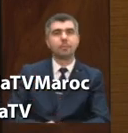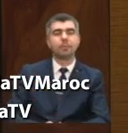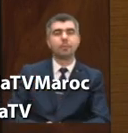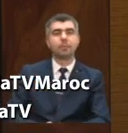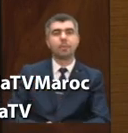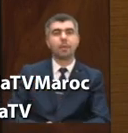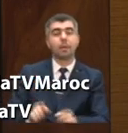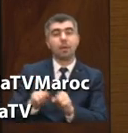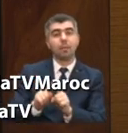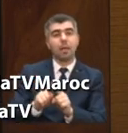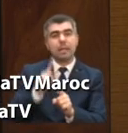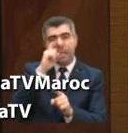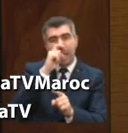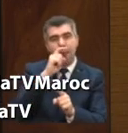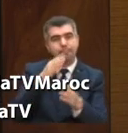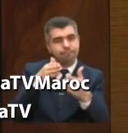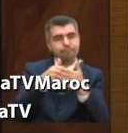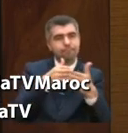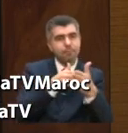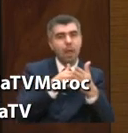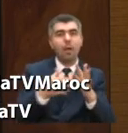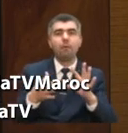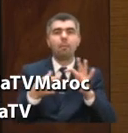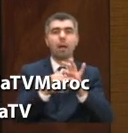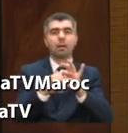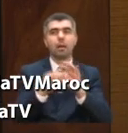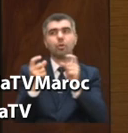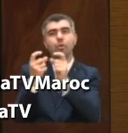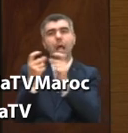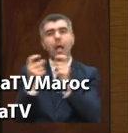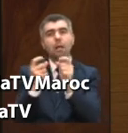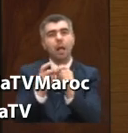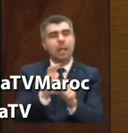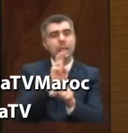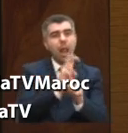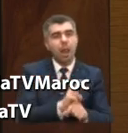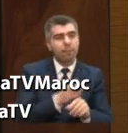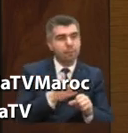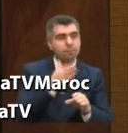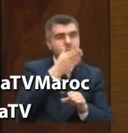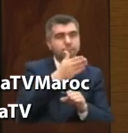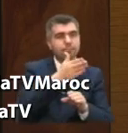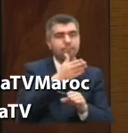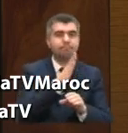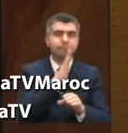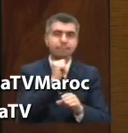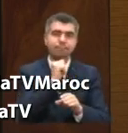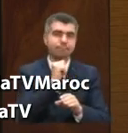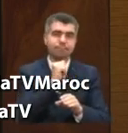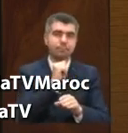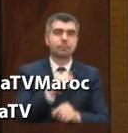المتعلقة بالتمويل البنكي بالنسبة للمقاولات الصغرى والمتوسطة والمقاولات الصغيرة جدا وبالنسبة للمقاولين